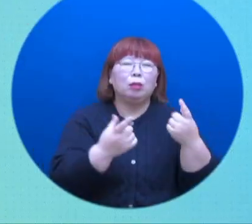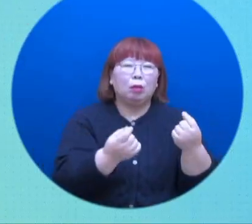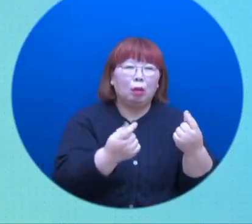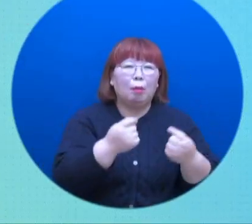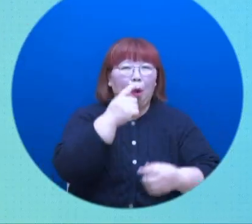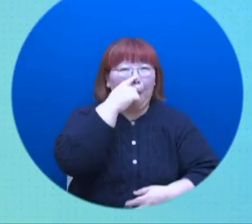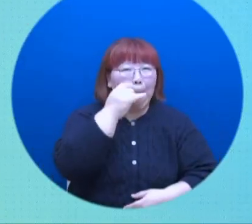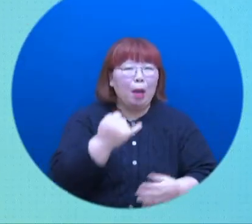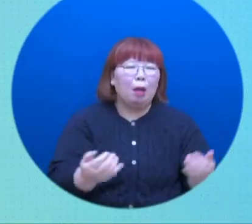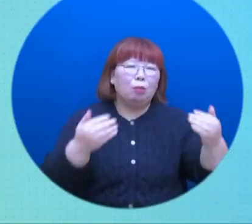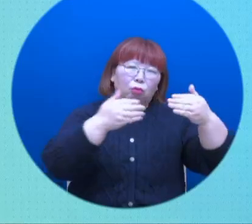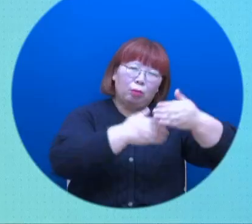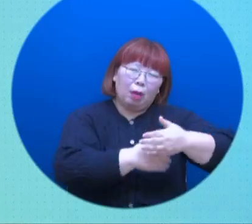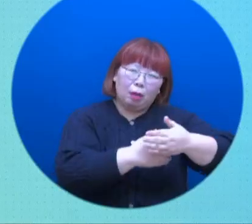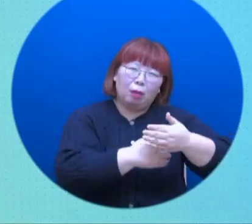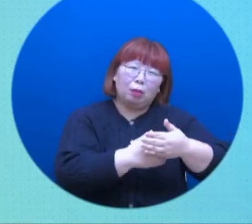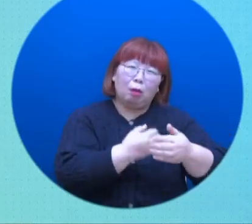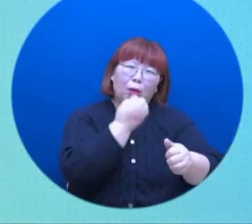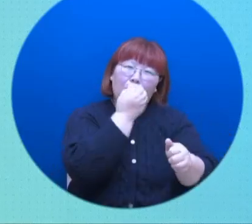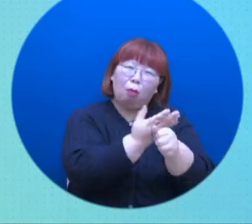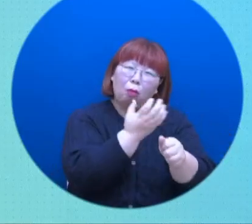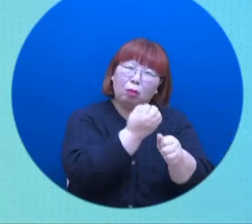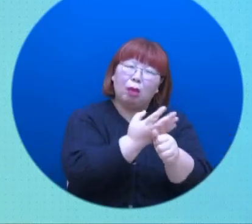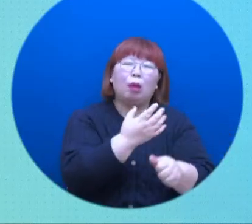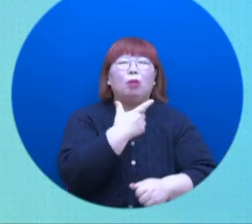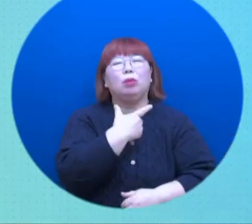안겨서 고자질하고 싶은 마음,